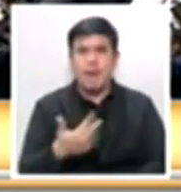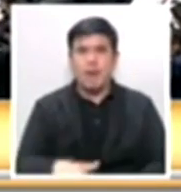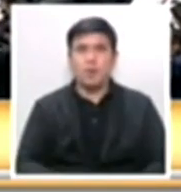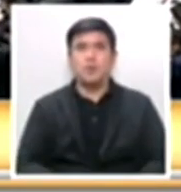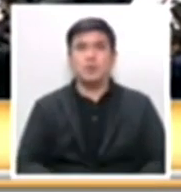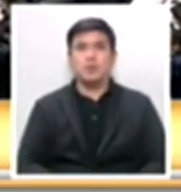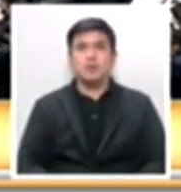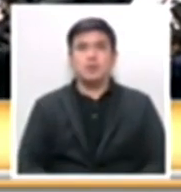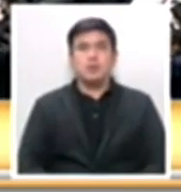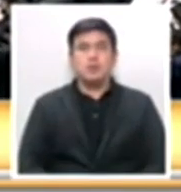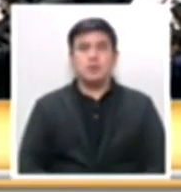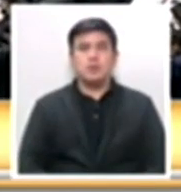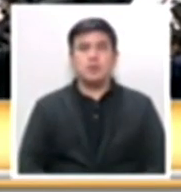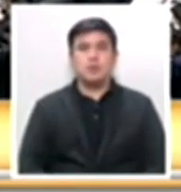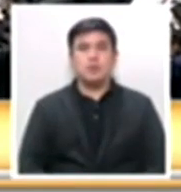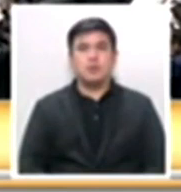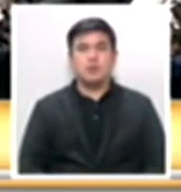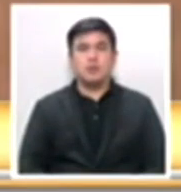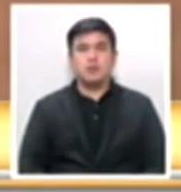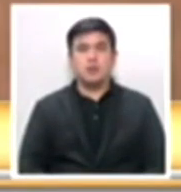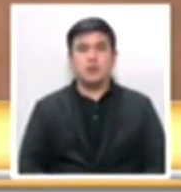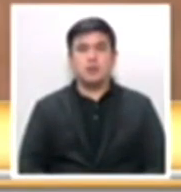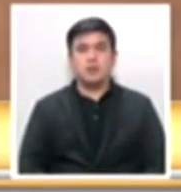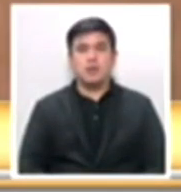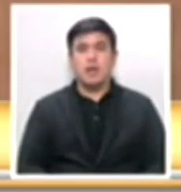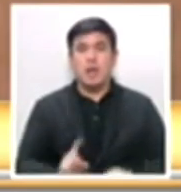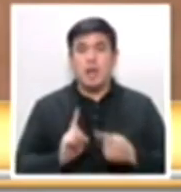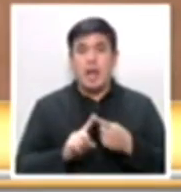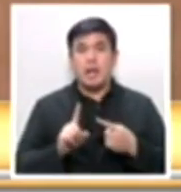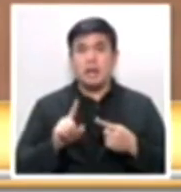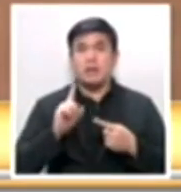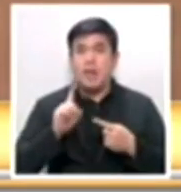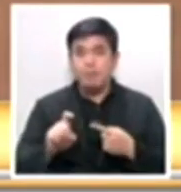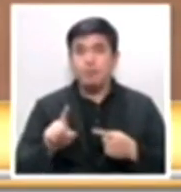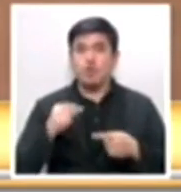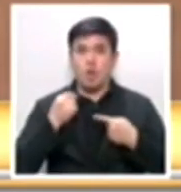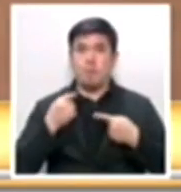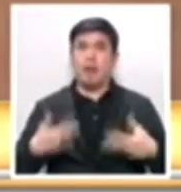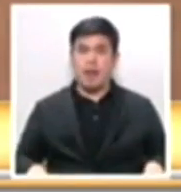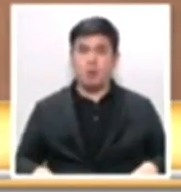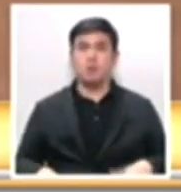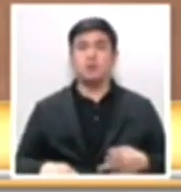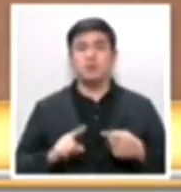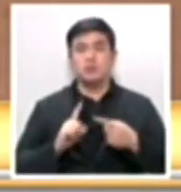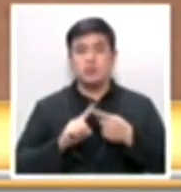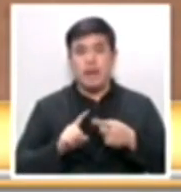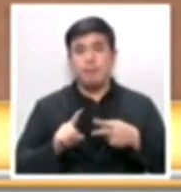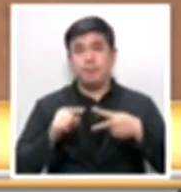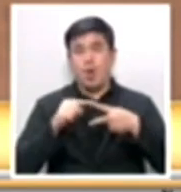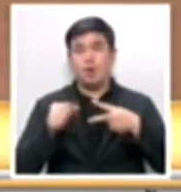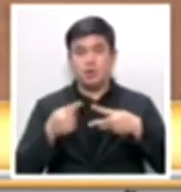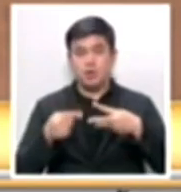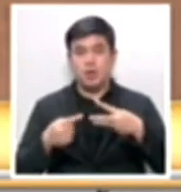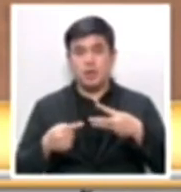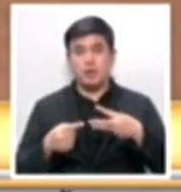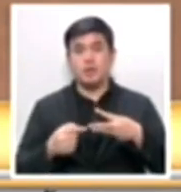ท่านจิรัตน์ยังมีคำถาม 2ครับ ก็ถามคำถามแรกไปแล้วท่านรัฐมนตรีตอบไปแล้วแล้วก็ขึ้นถามเมื่อกี้อีก2คำถาม อ๋อผม